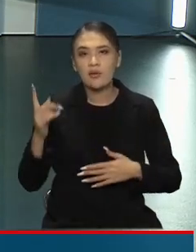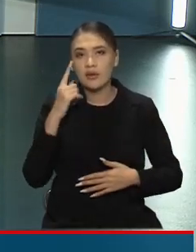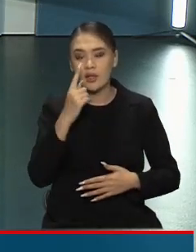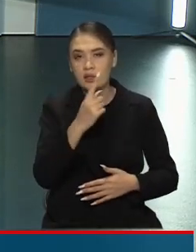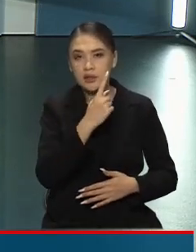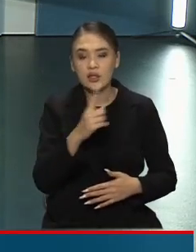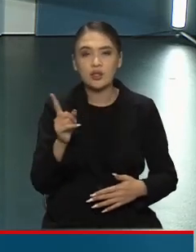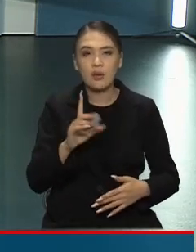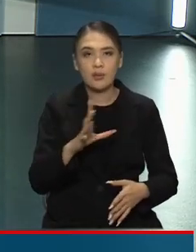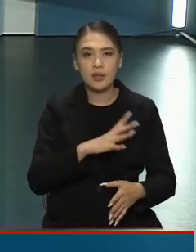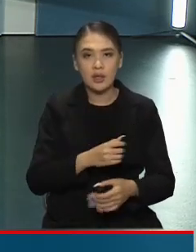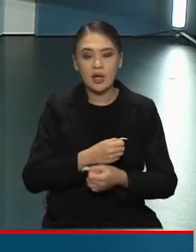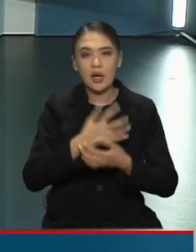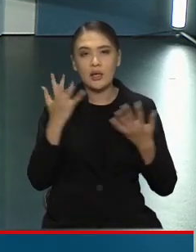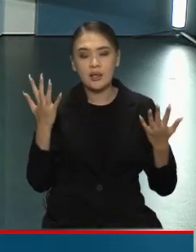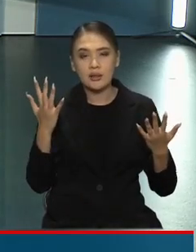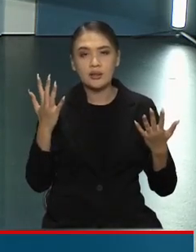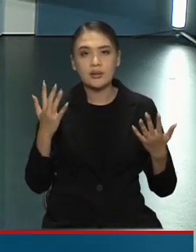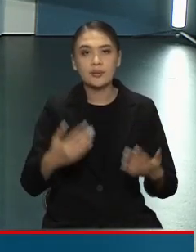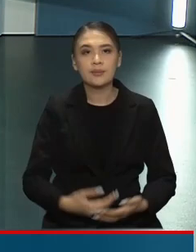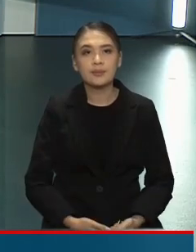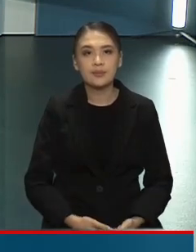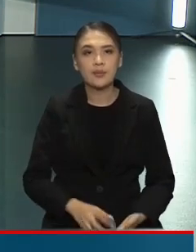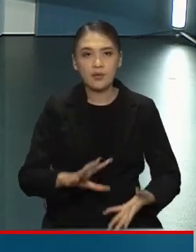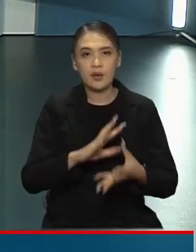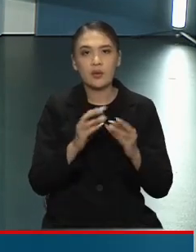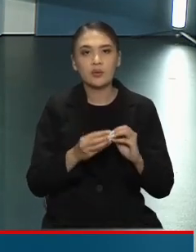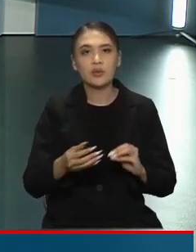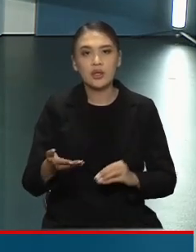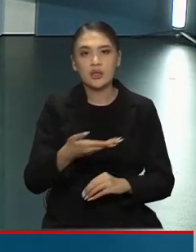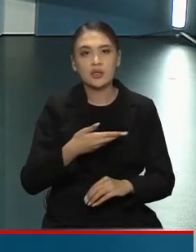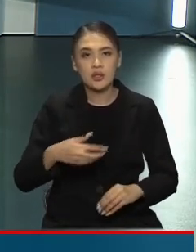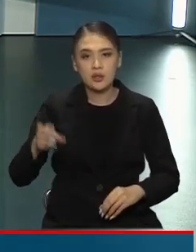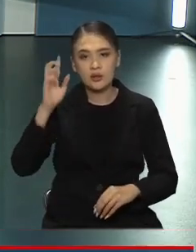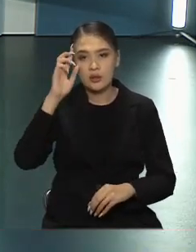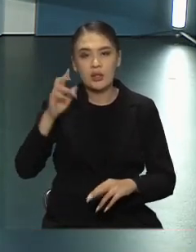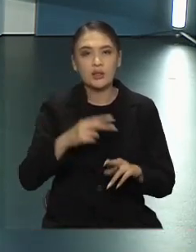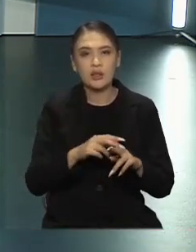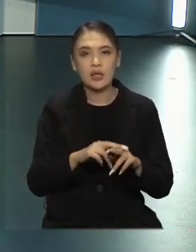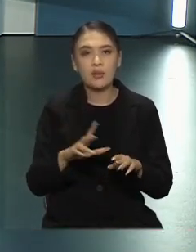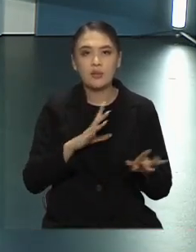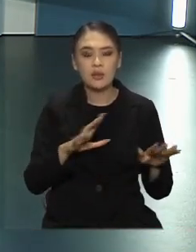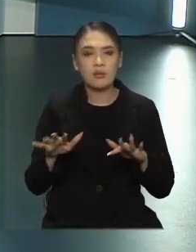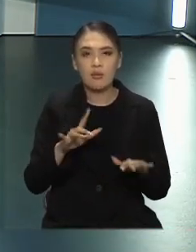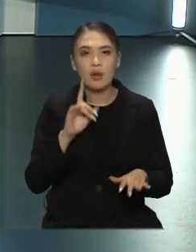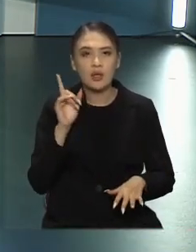глаза горят. Спасибо. Ну и, в общем, нашей стране талантливой молодежи больше.